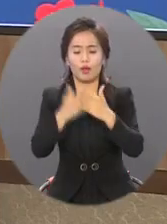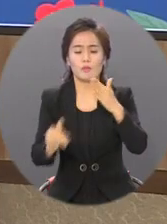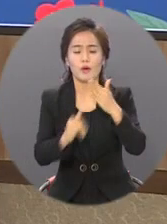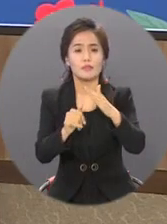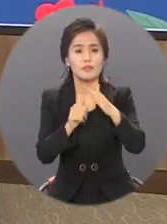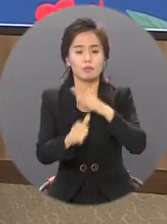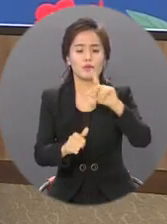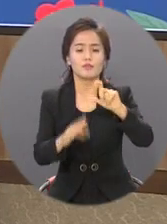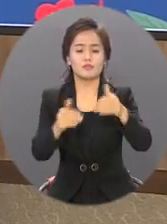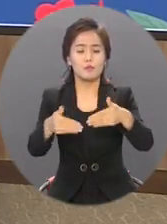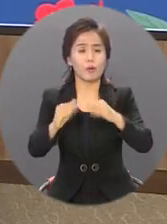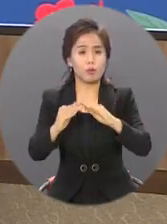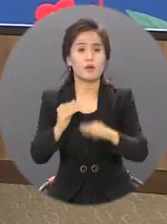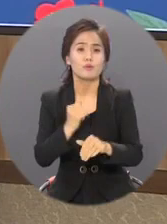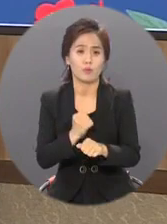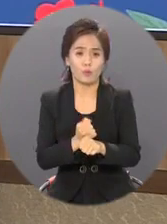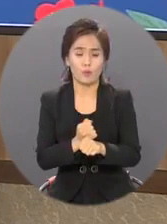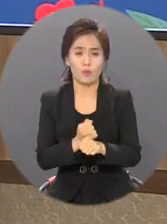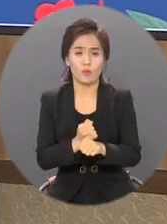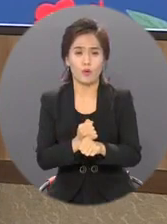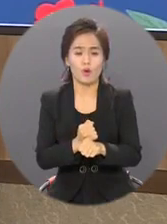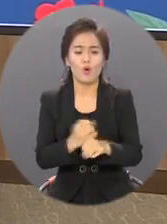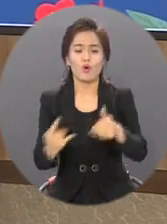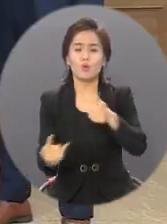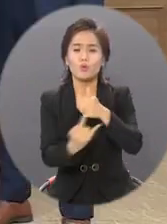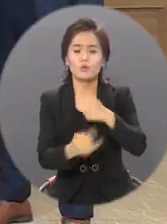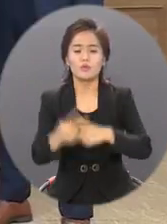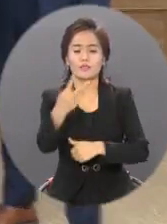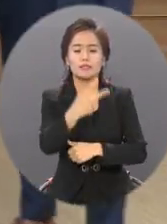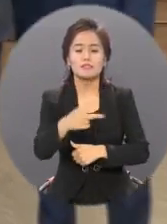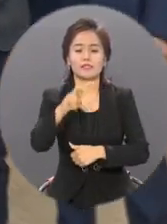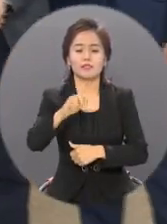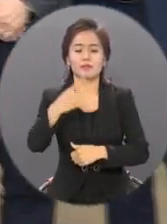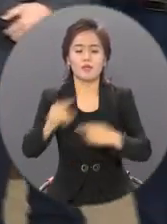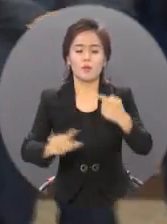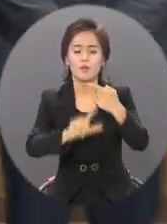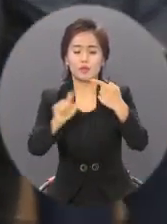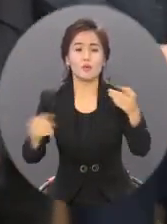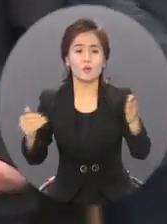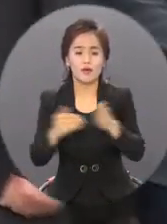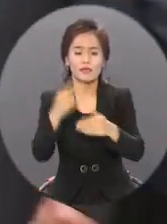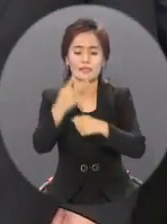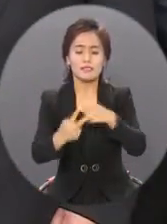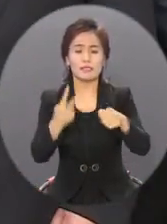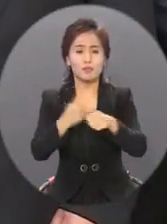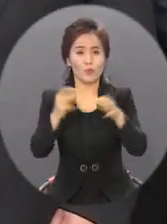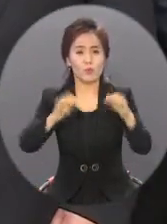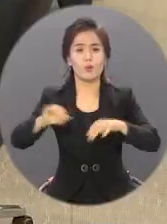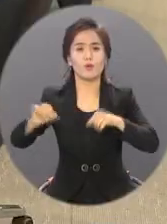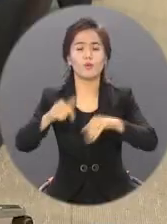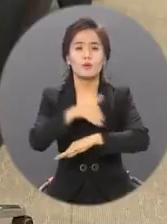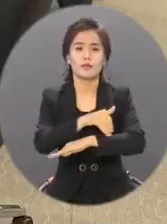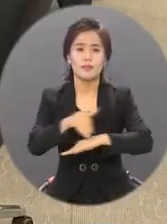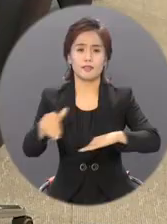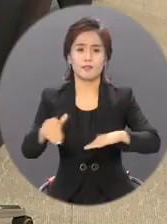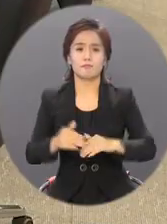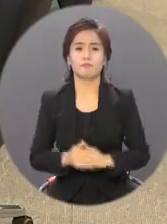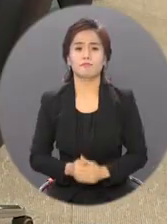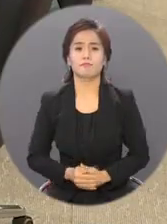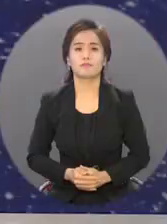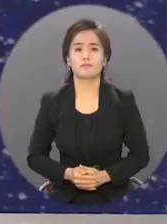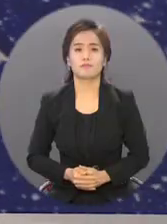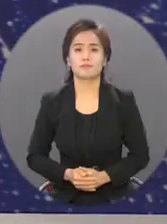등 15명으로 구성됐으며 의원들은 2024년 1월까지 2년 동안 활동할 예정입니다